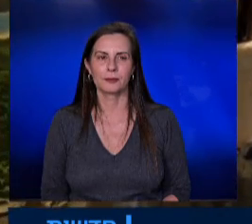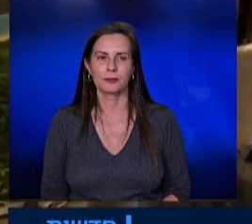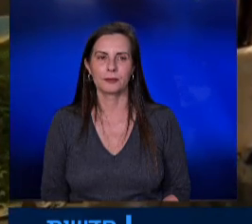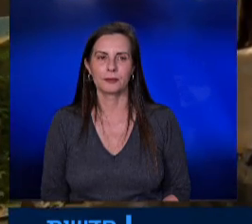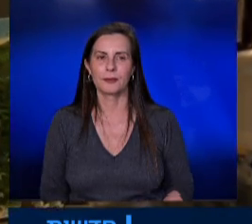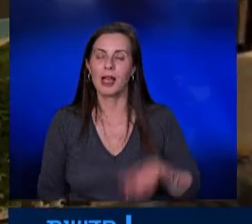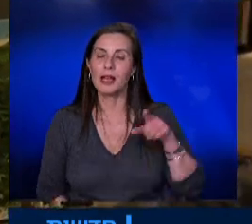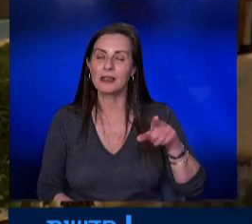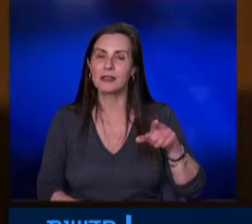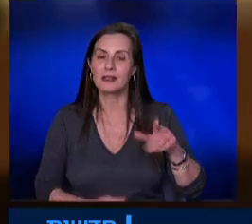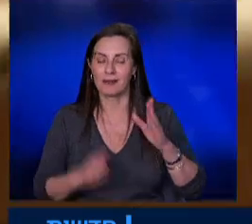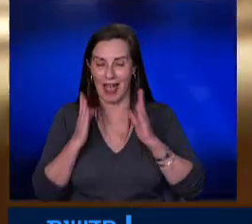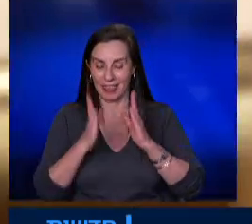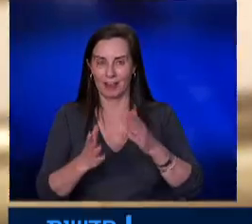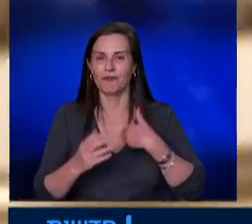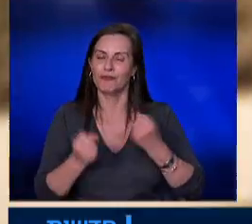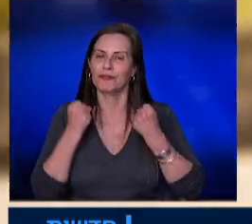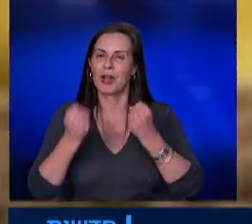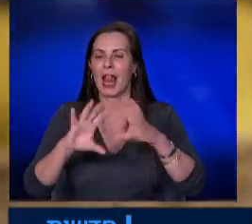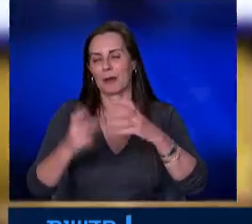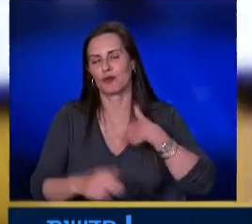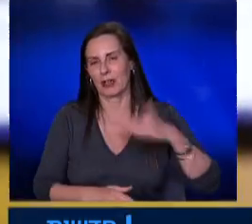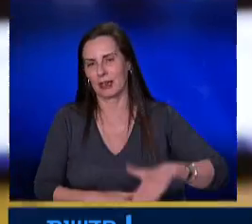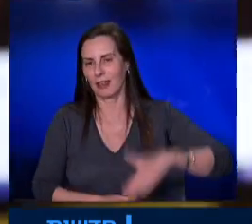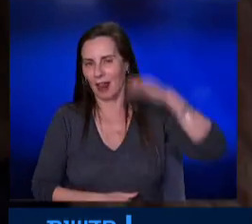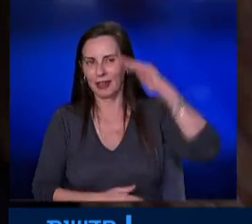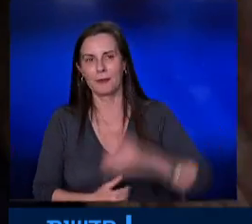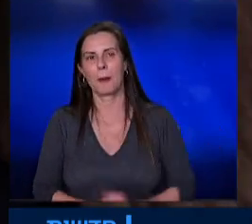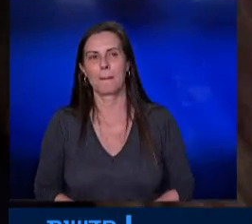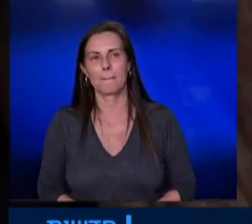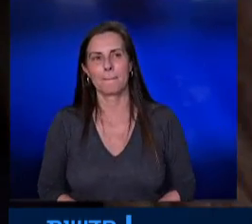בדרך שבה נוסעים לקיבוץ שבו נולדתי.